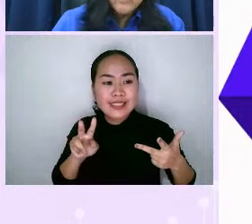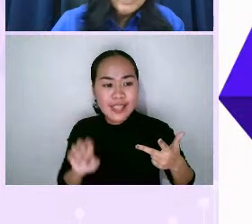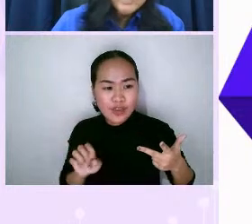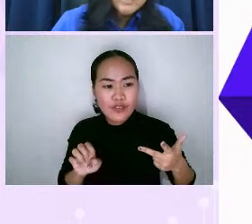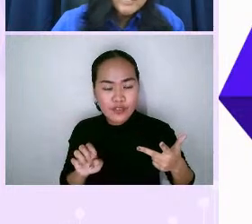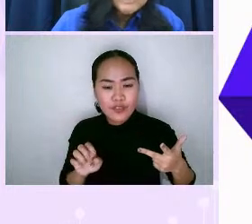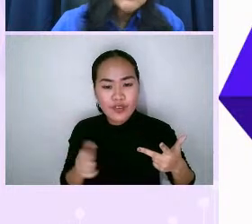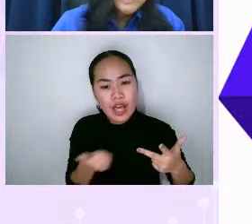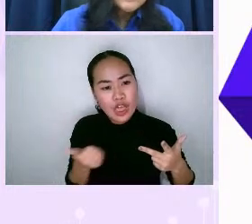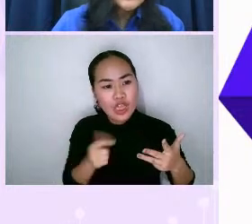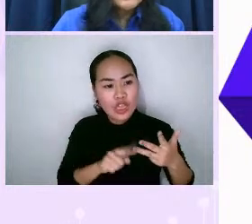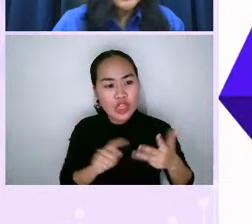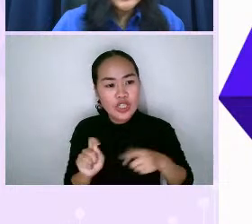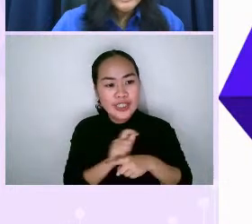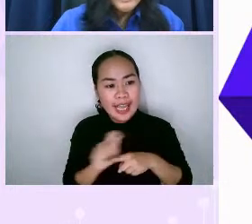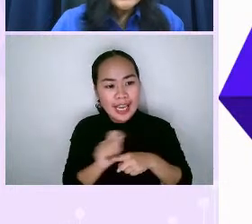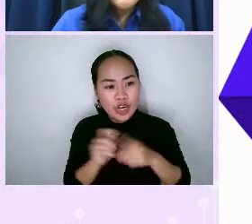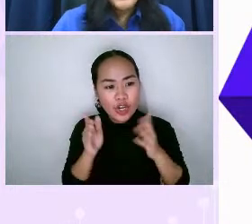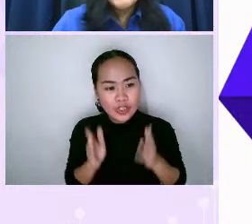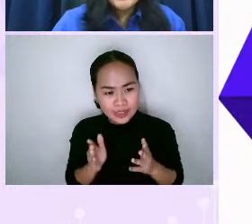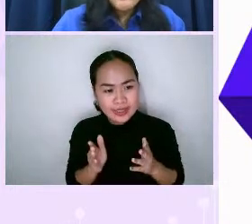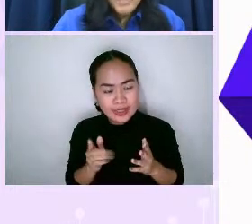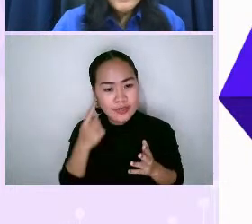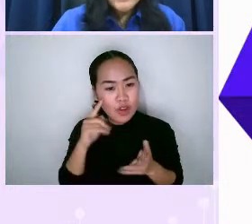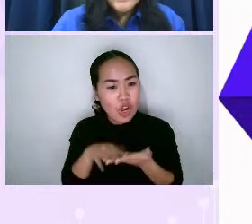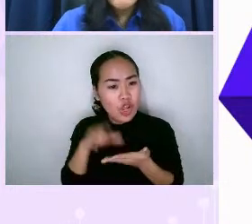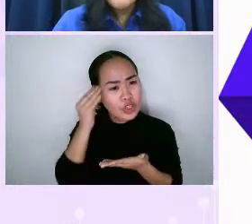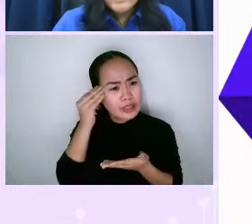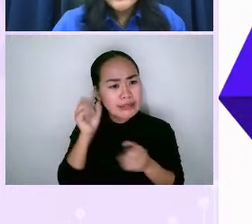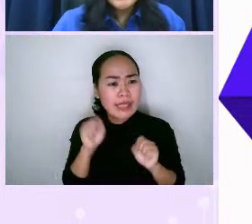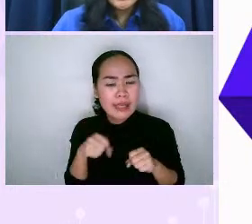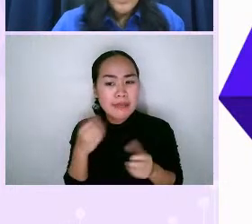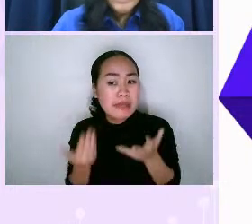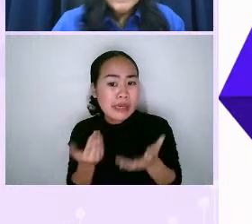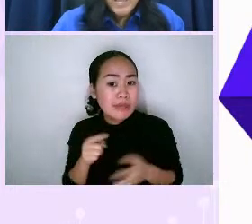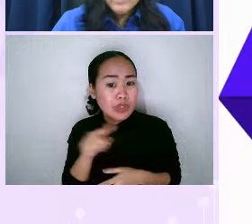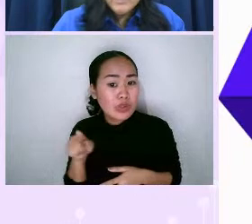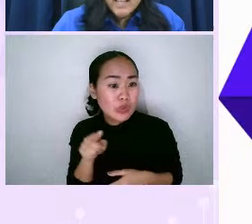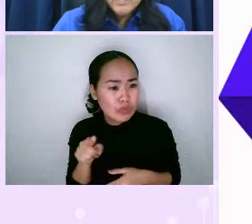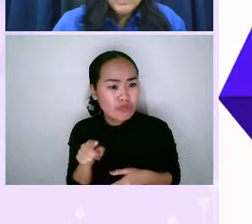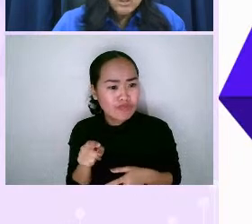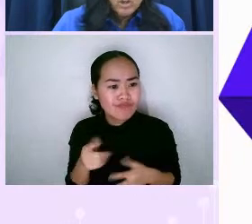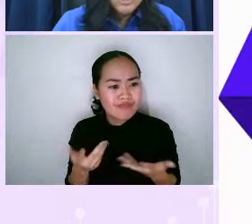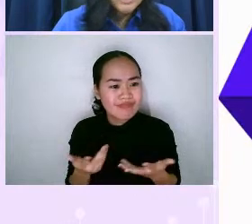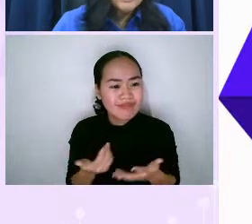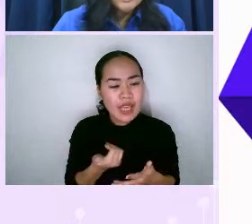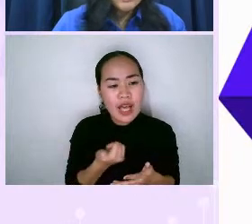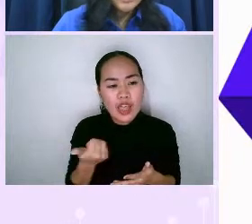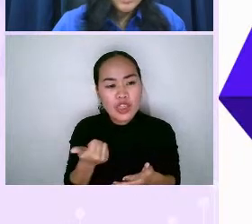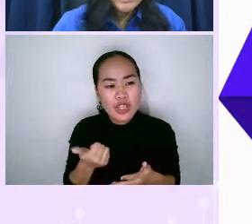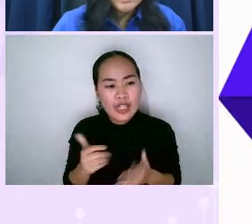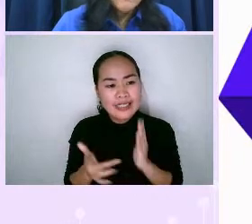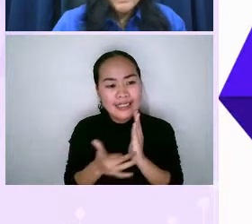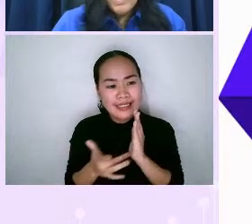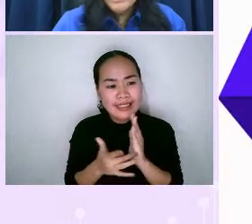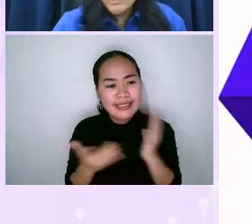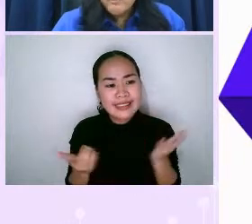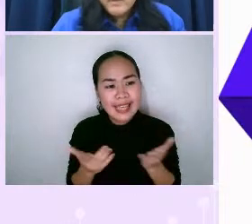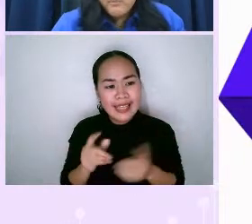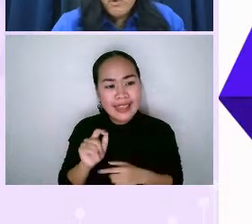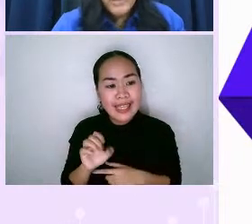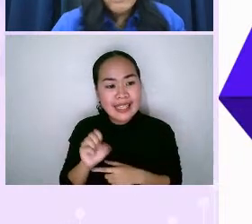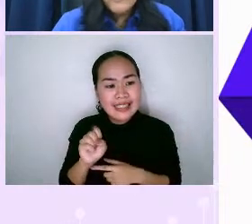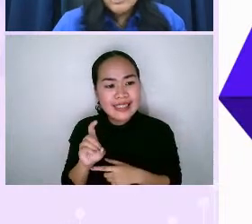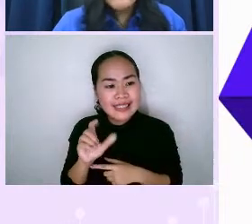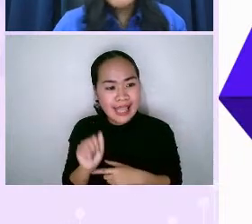ang trainer-facilitated blended learning na maaari naman i-avail nationwide sa ating TESDA technology institutions. Ang